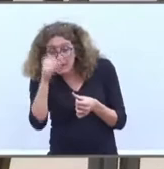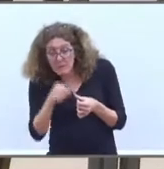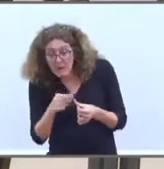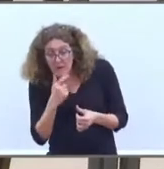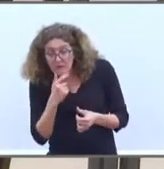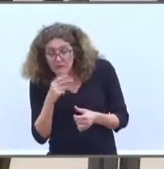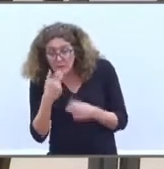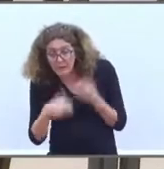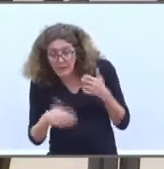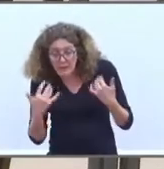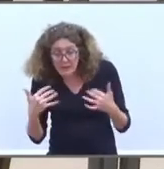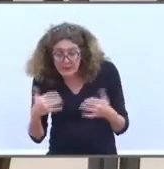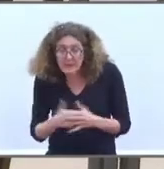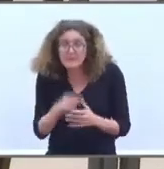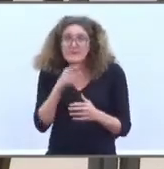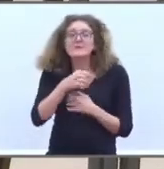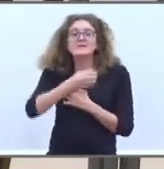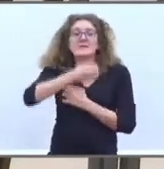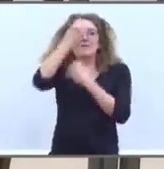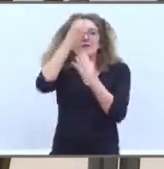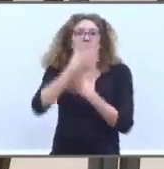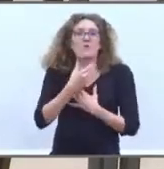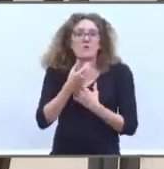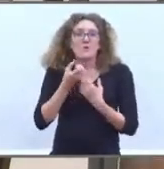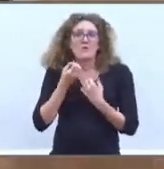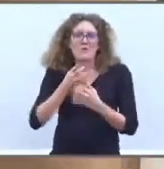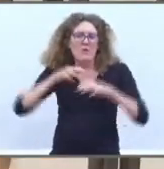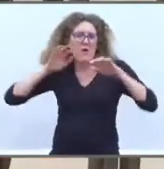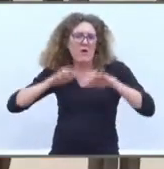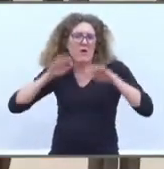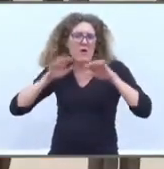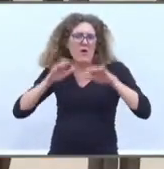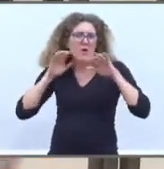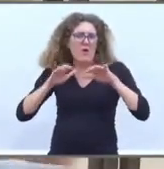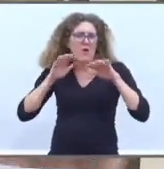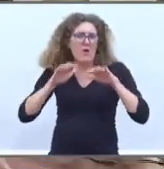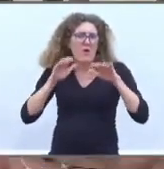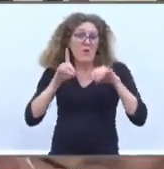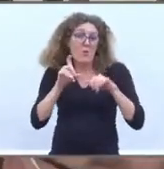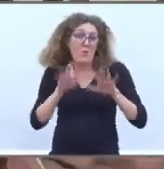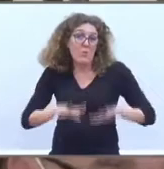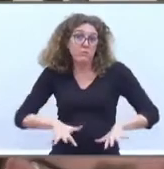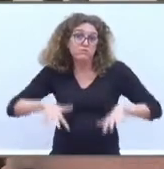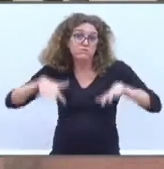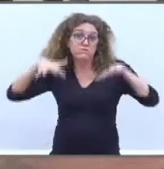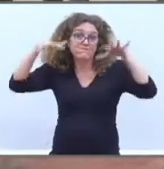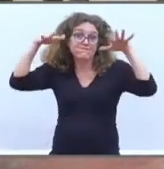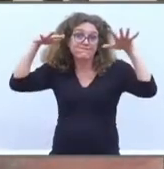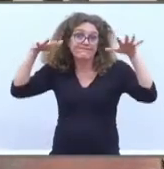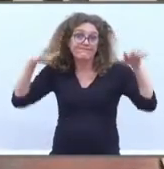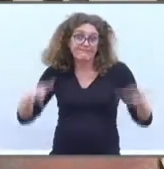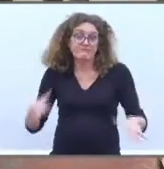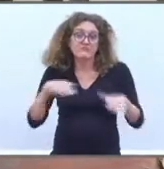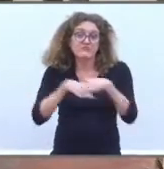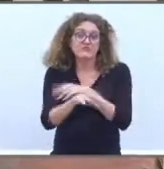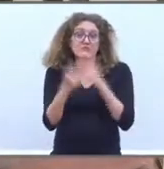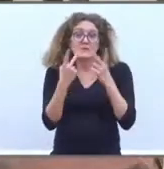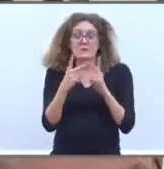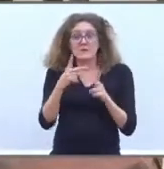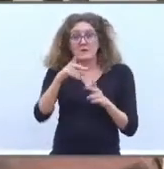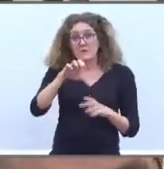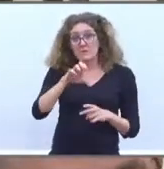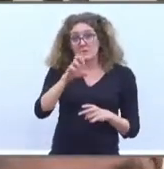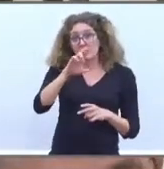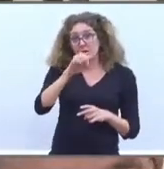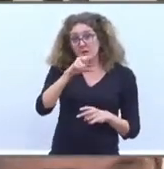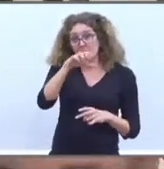cet événement qui a provoqué des pluies très importantes et donc des inondations très importantes sur Pérol